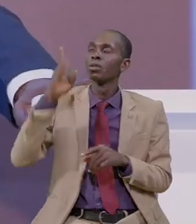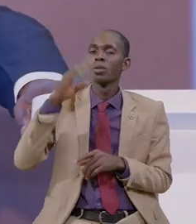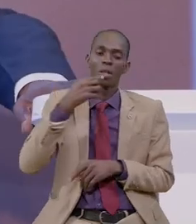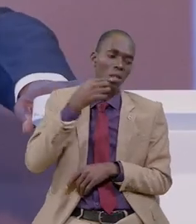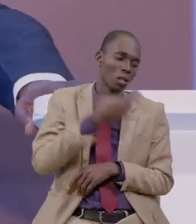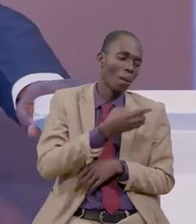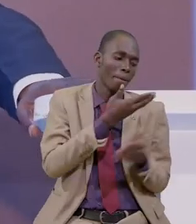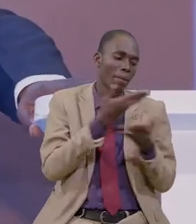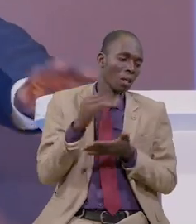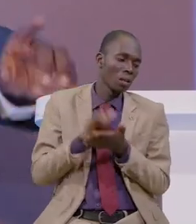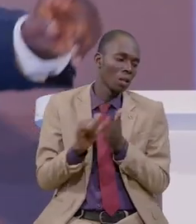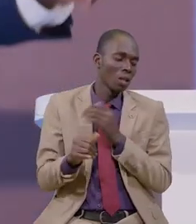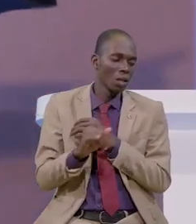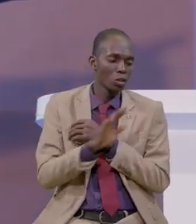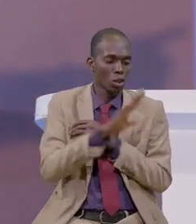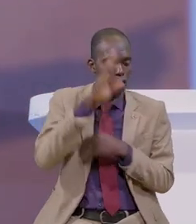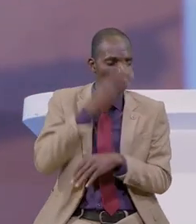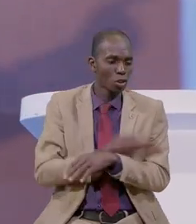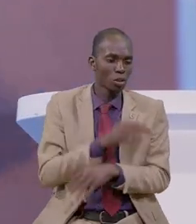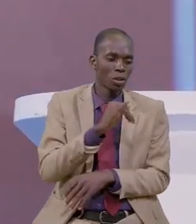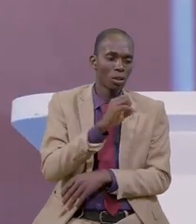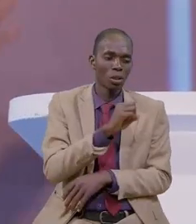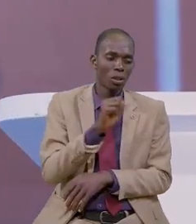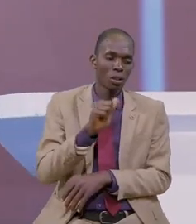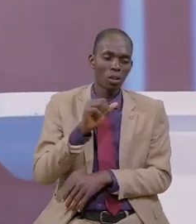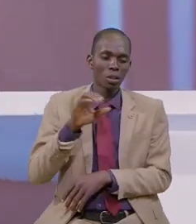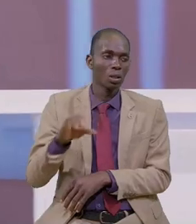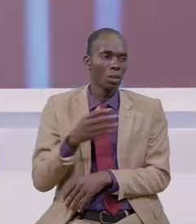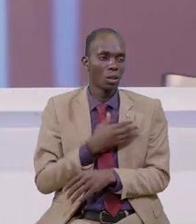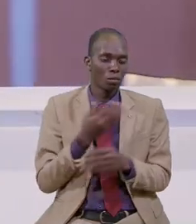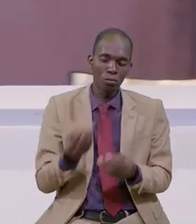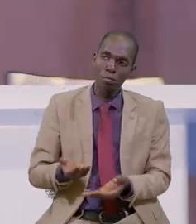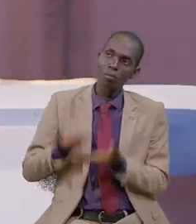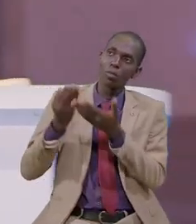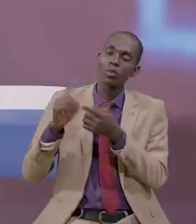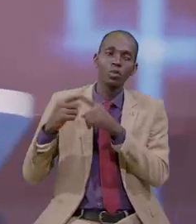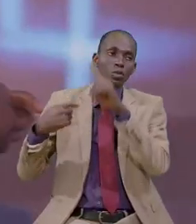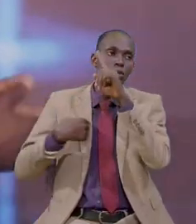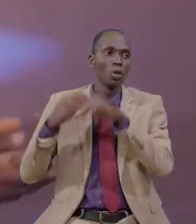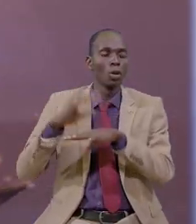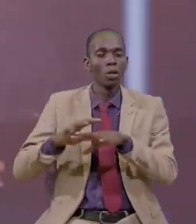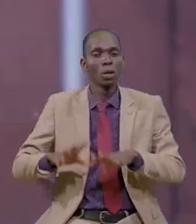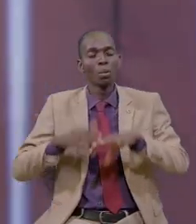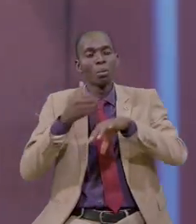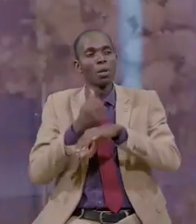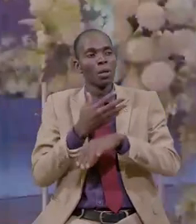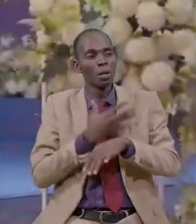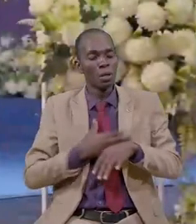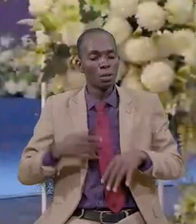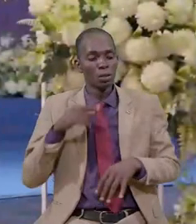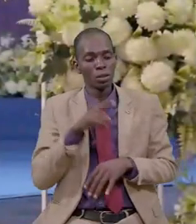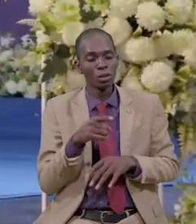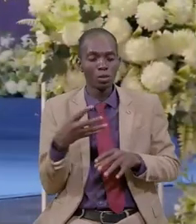Isaac. Amène-moi cette chose, ce bien-là. Et va le sacrifier pour moi sur la montagne que je te montrerai. Et